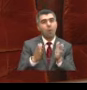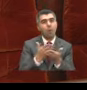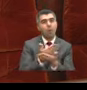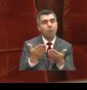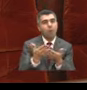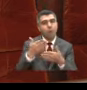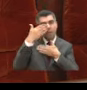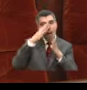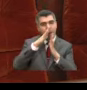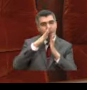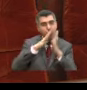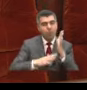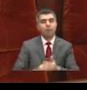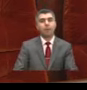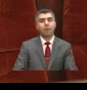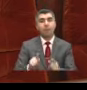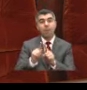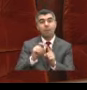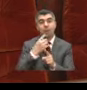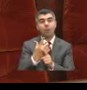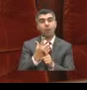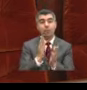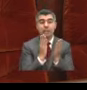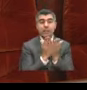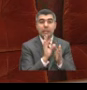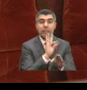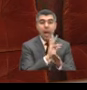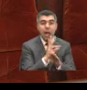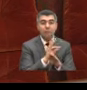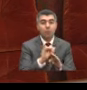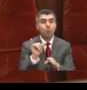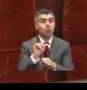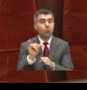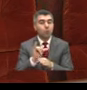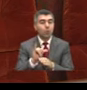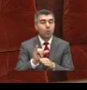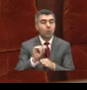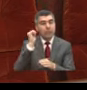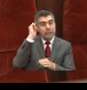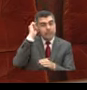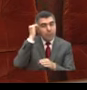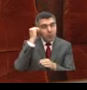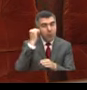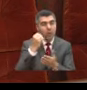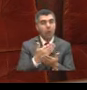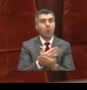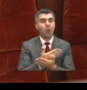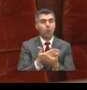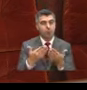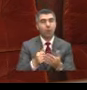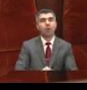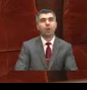العملية، لا بالنسبة للبيداغوجية المعتمدة على المستوى ديال التعليم الأولي، لا على المستوى ديال تكوين المربيات، لا على